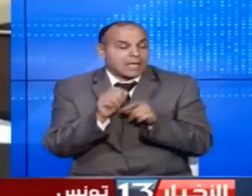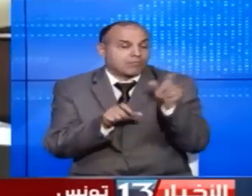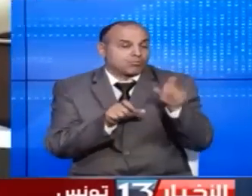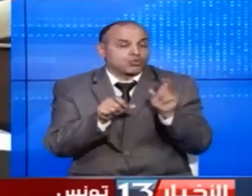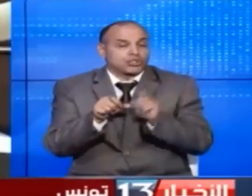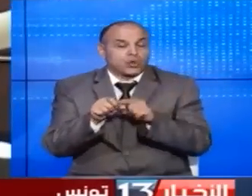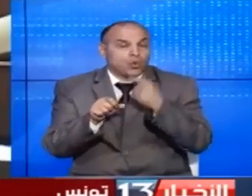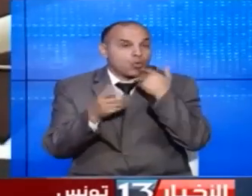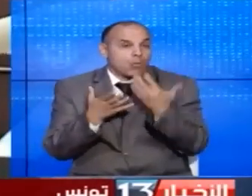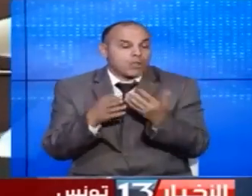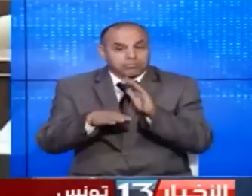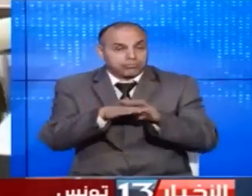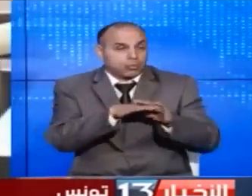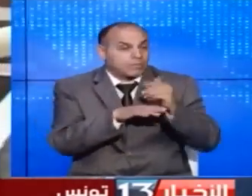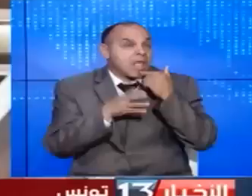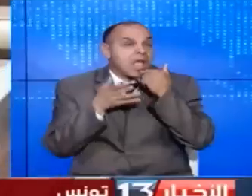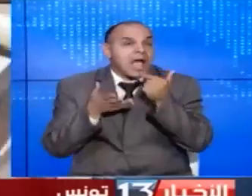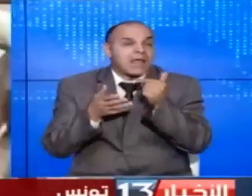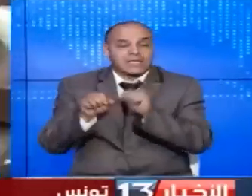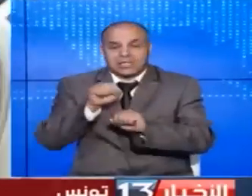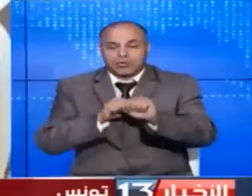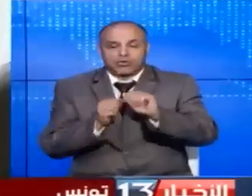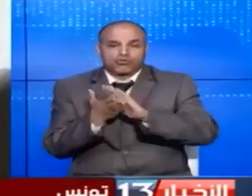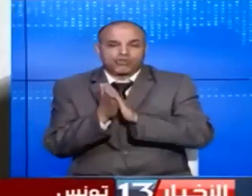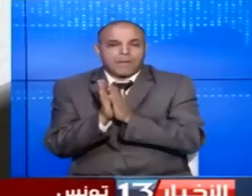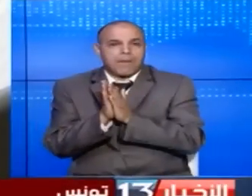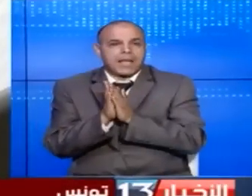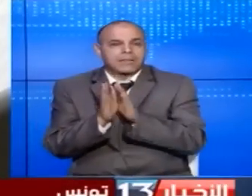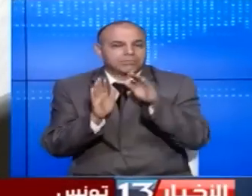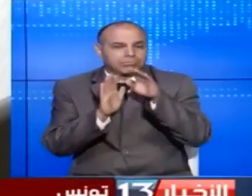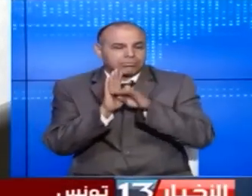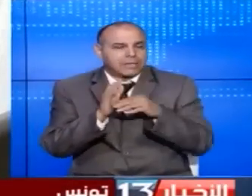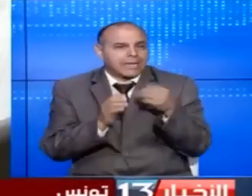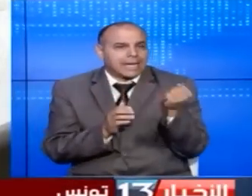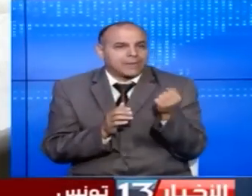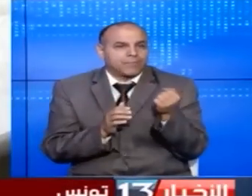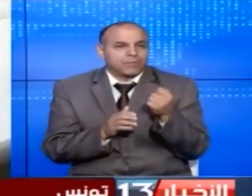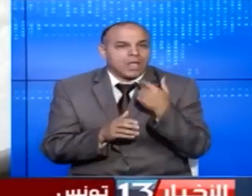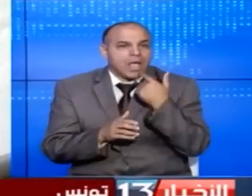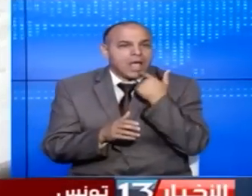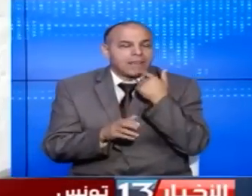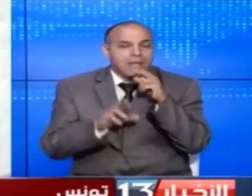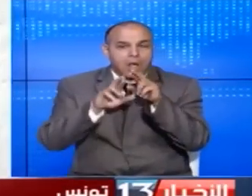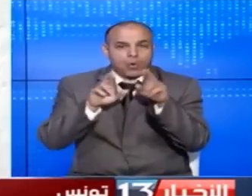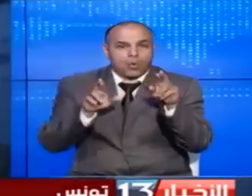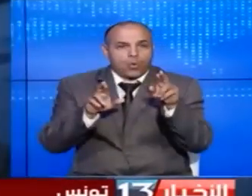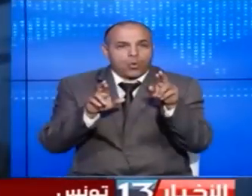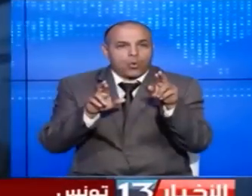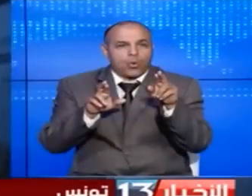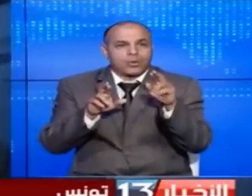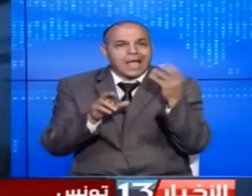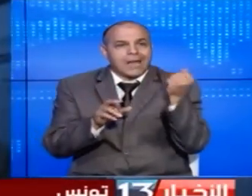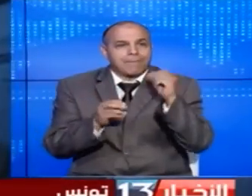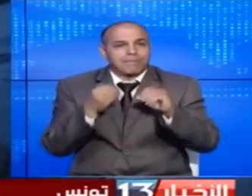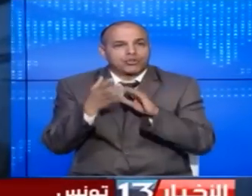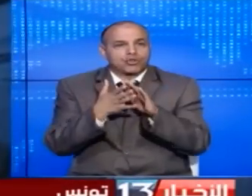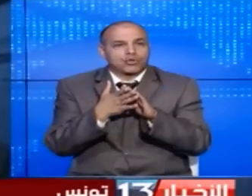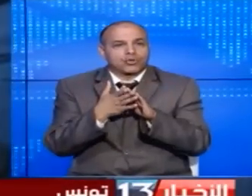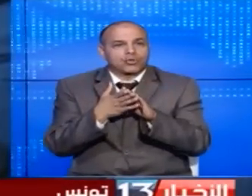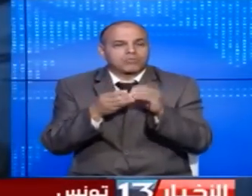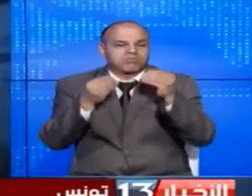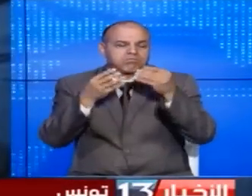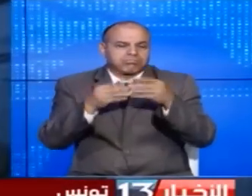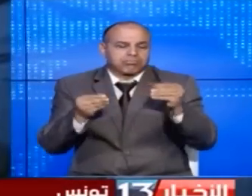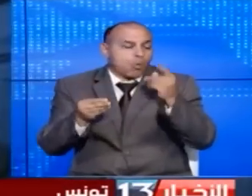في هذا اليوم التوعوي الذي تنظمه جمعية منظومة الألبان تحت عنوان أزمة الحليب بين الاندثار